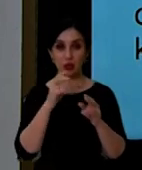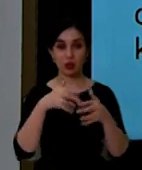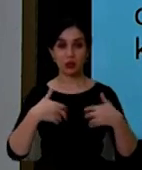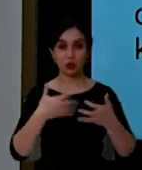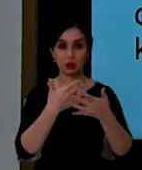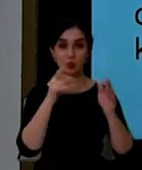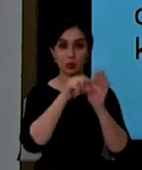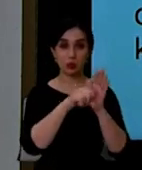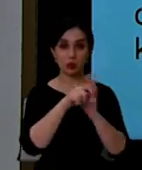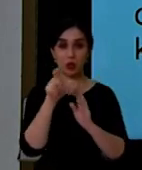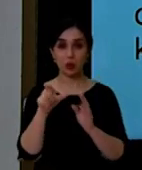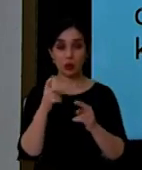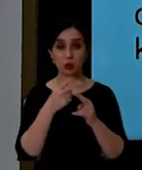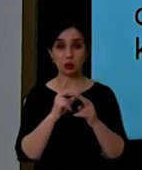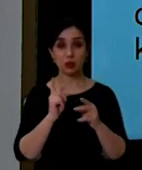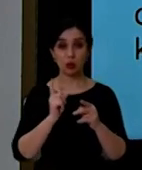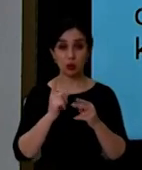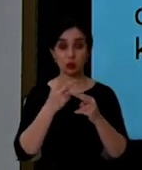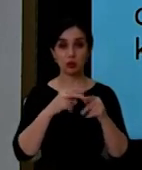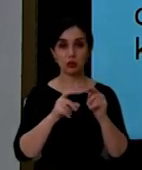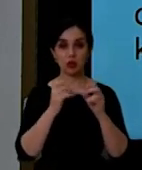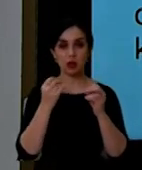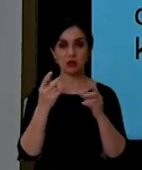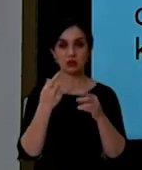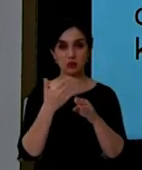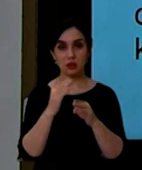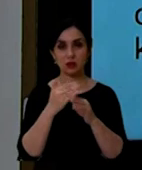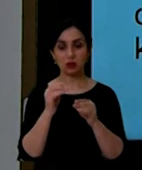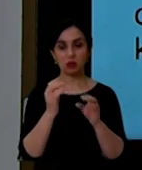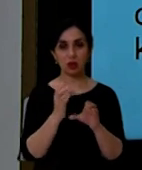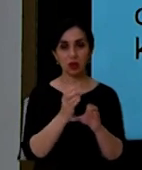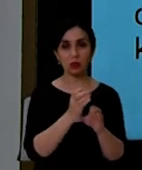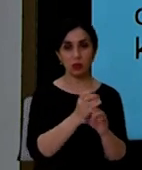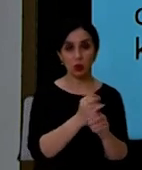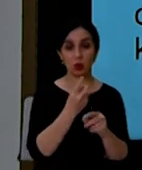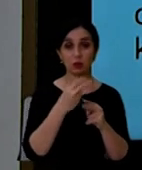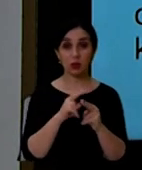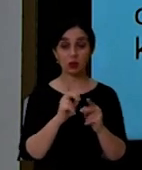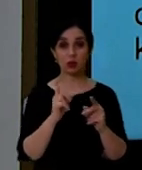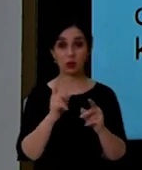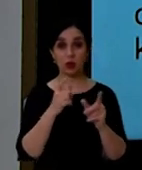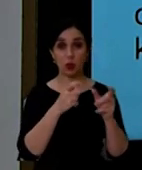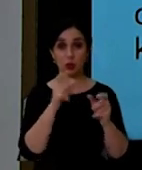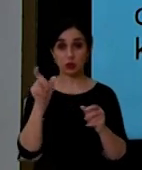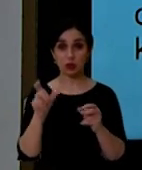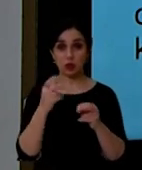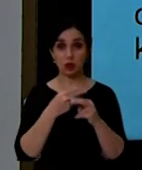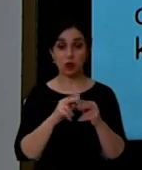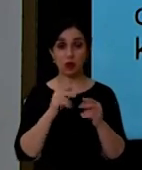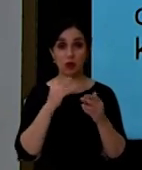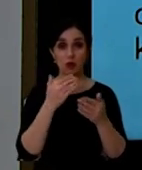yawaii khayvaylərniq sənə, əs təsikən kəməyə bərdə. Dəslabki əlçələr faaliyatı tfayilə,